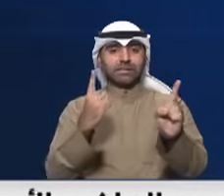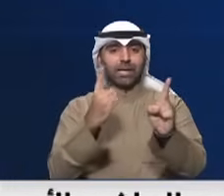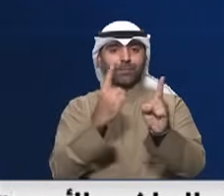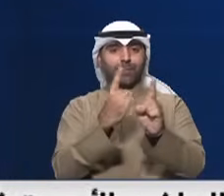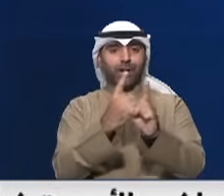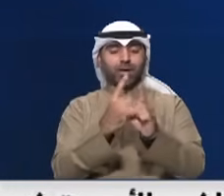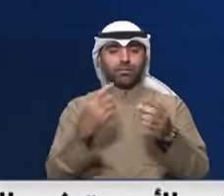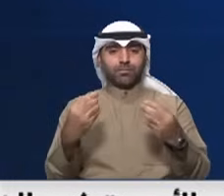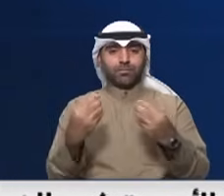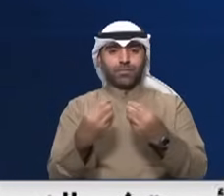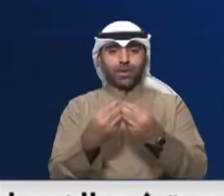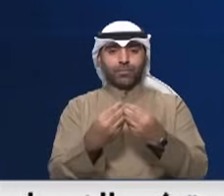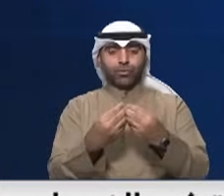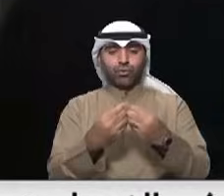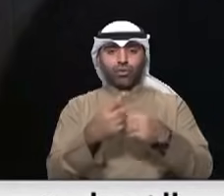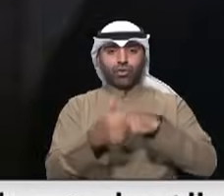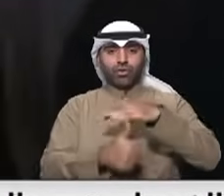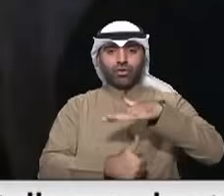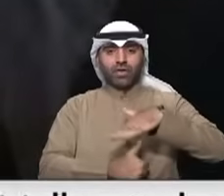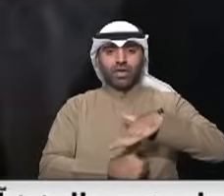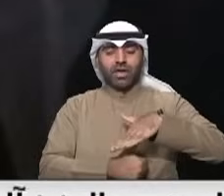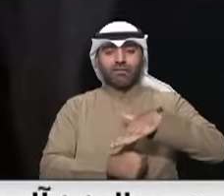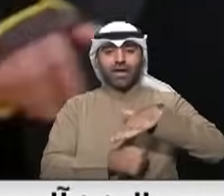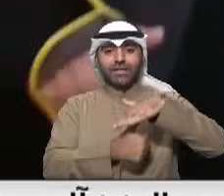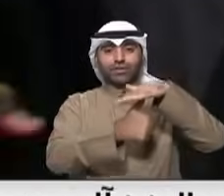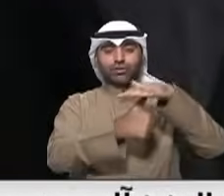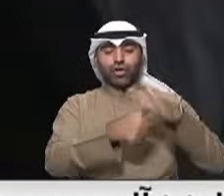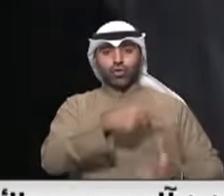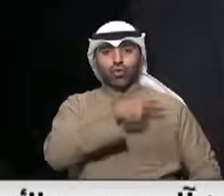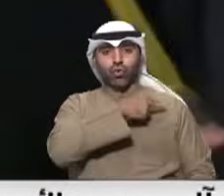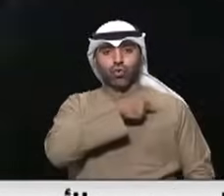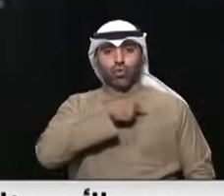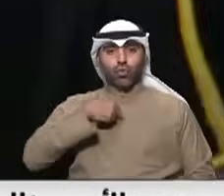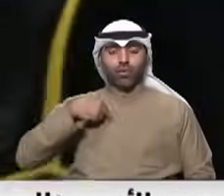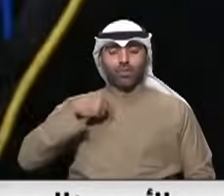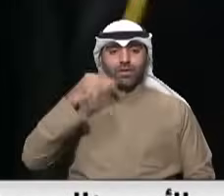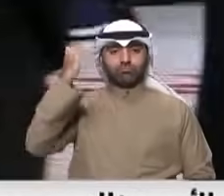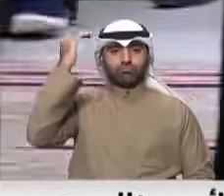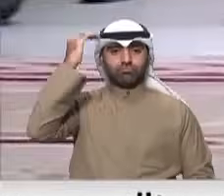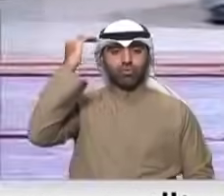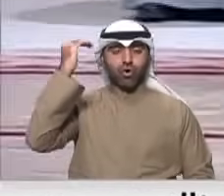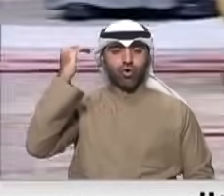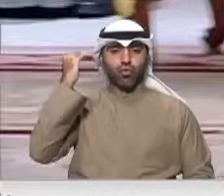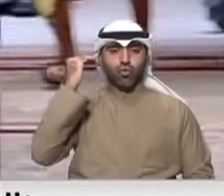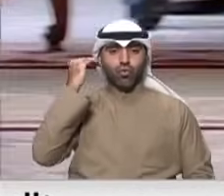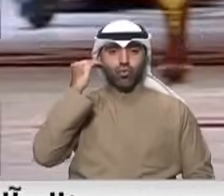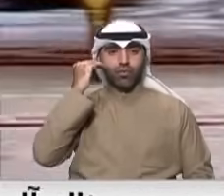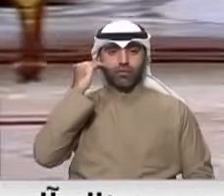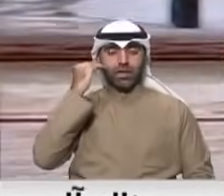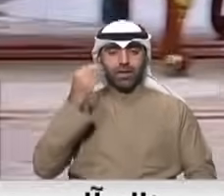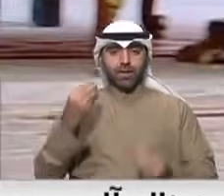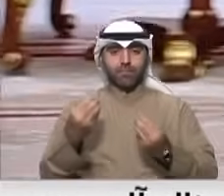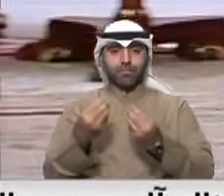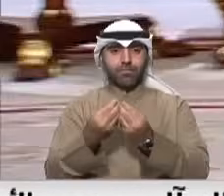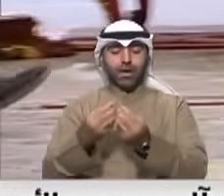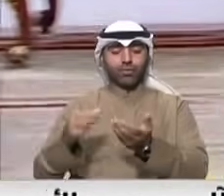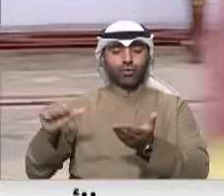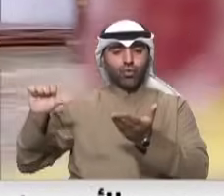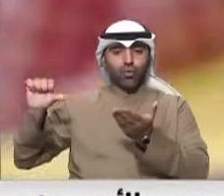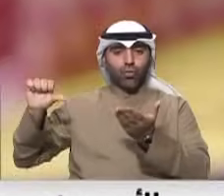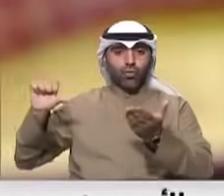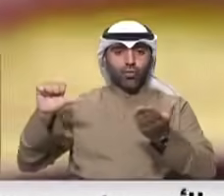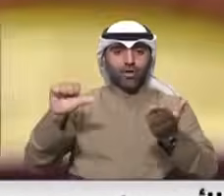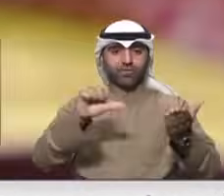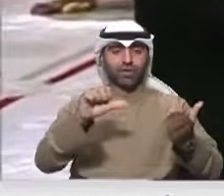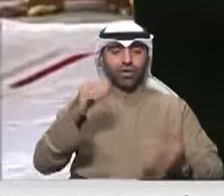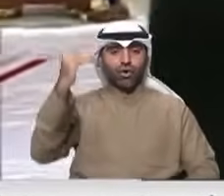ممثل حكومه جمهوريه كوريا الصديقه معالي وزير الخارجيه بارك جين والوفد المرافقه لمعاليه حيث قام